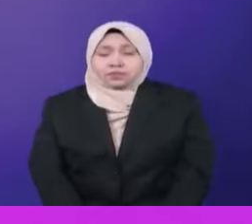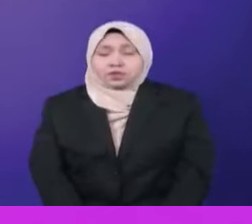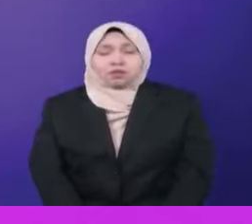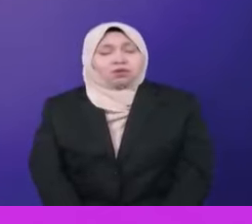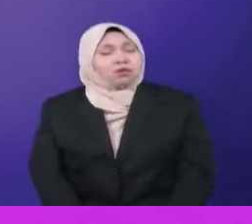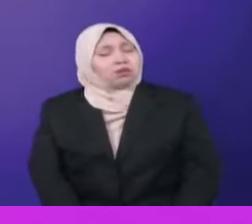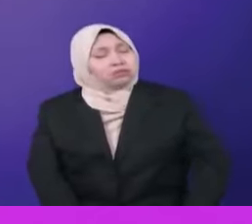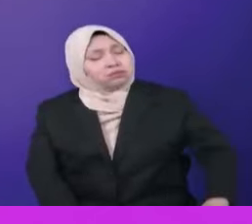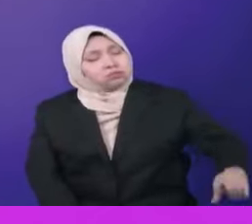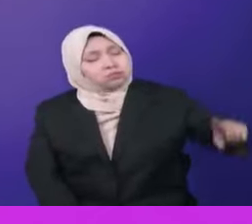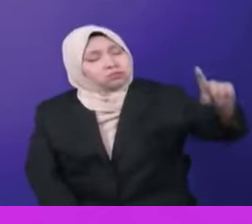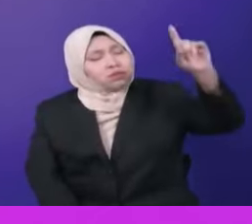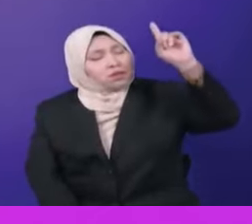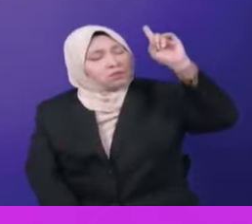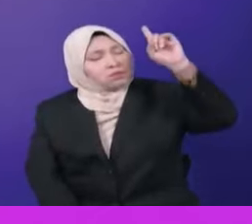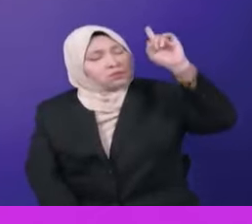والله